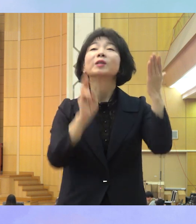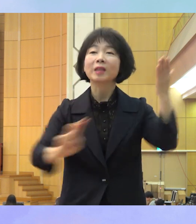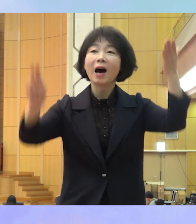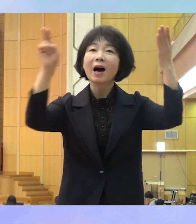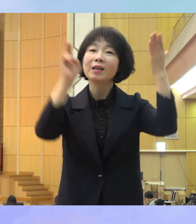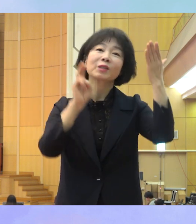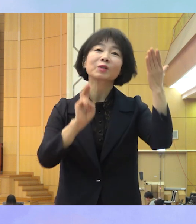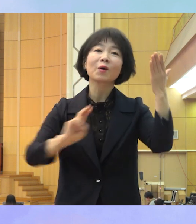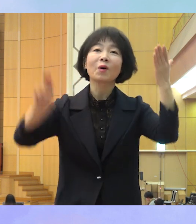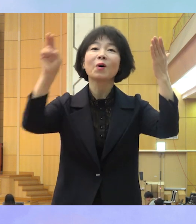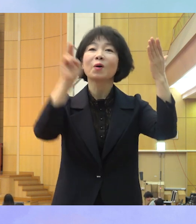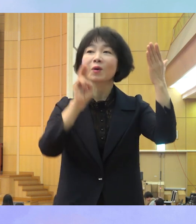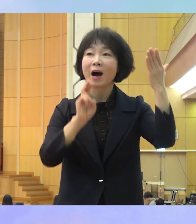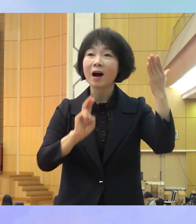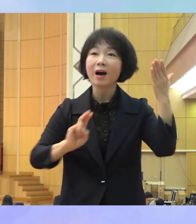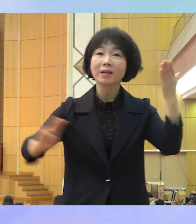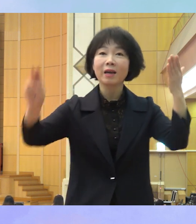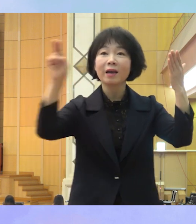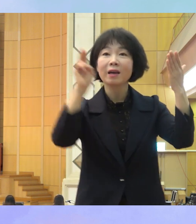높여